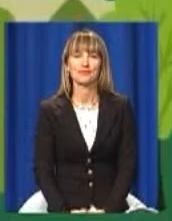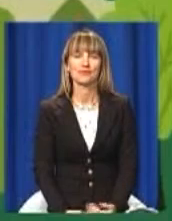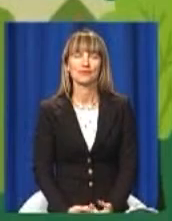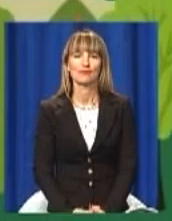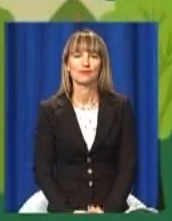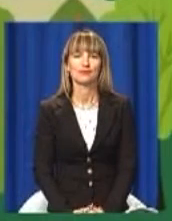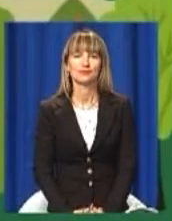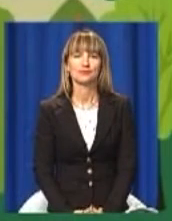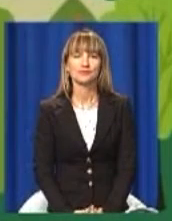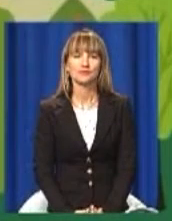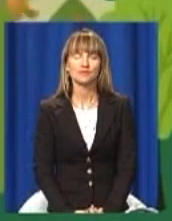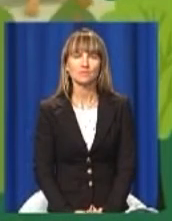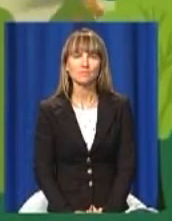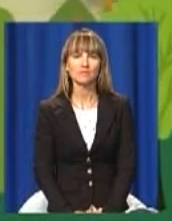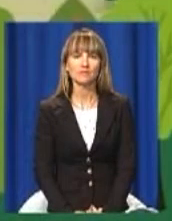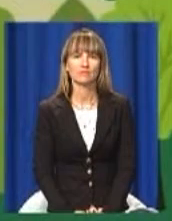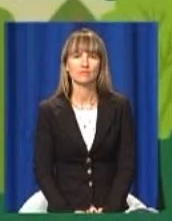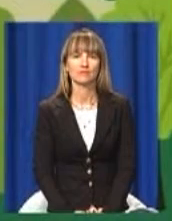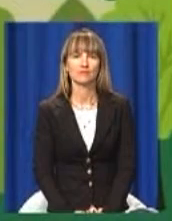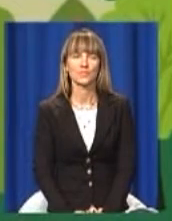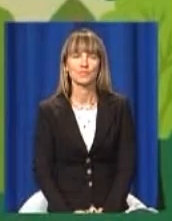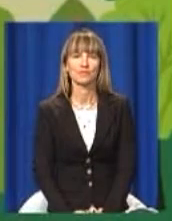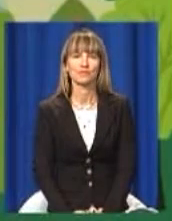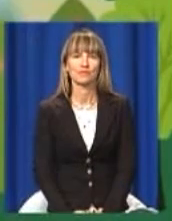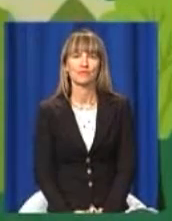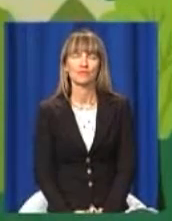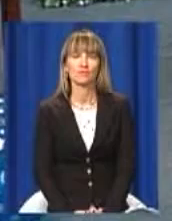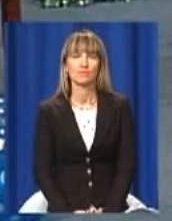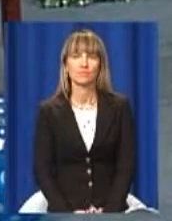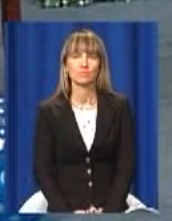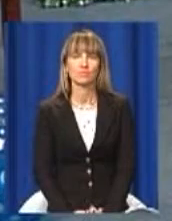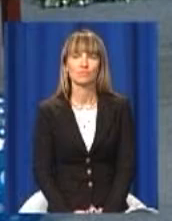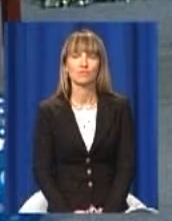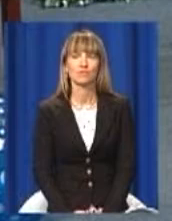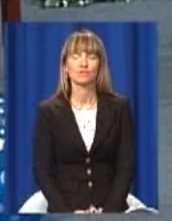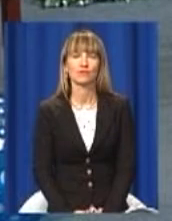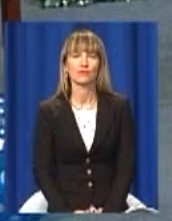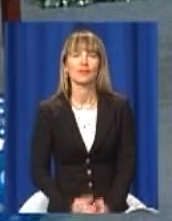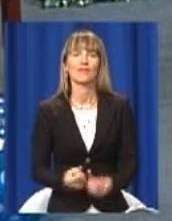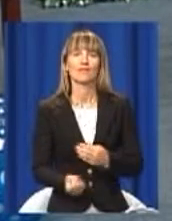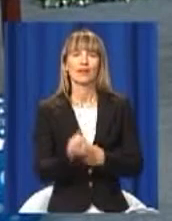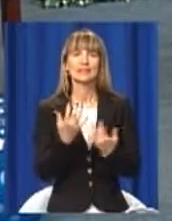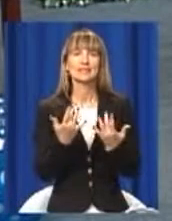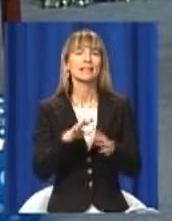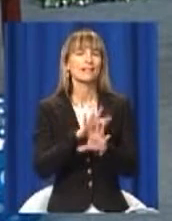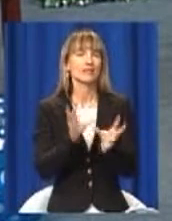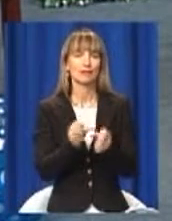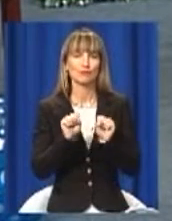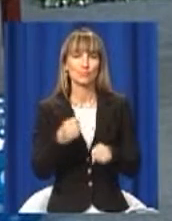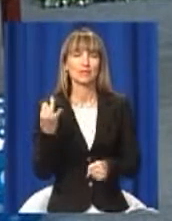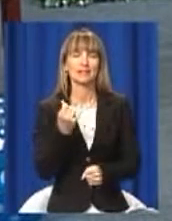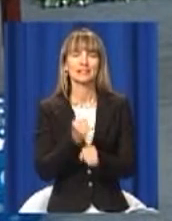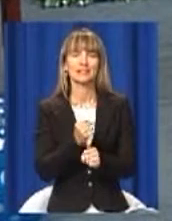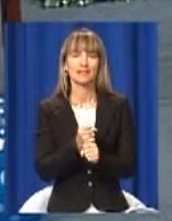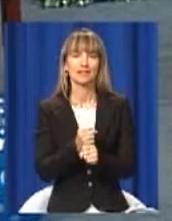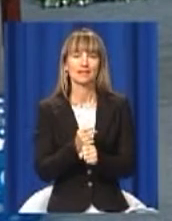Ну от, власне, виявляється, скільки всього можна цікавого дійсно